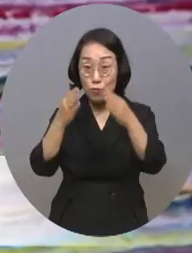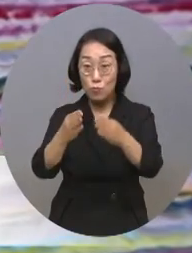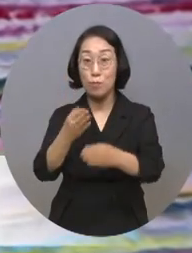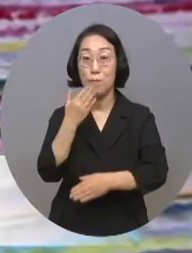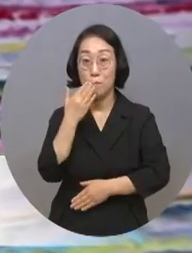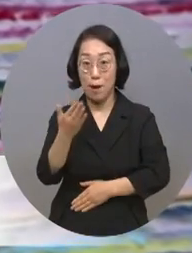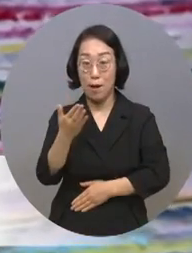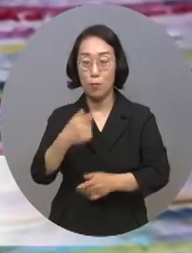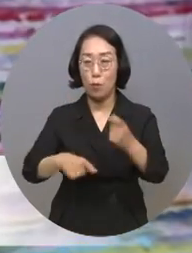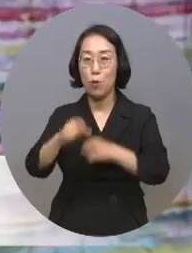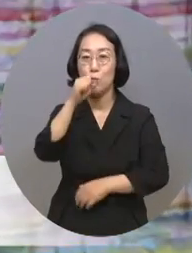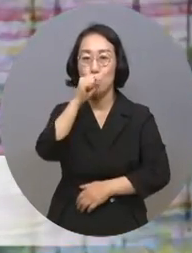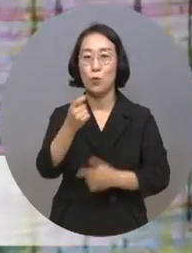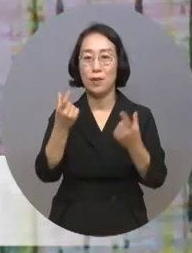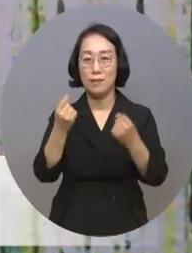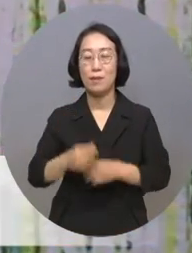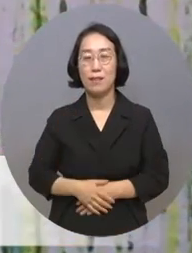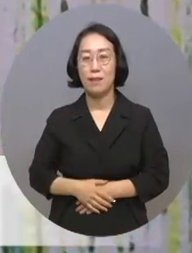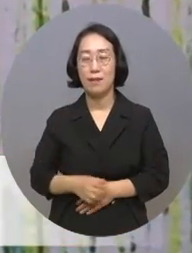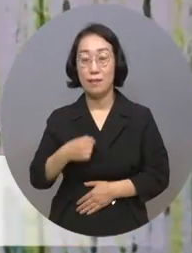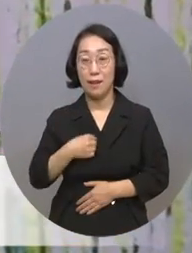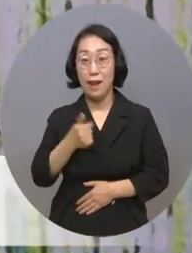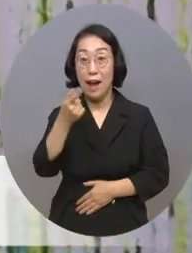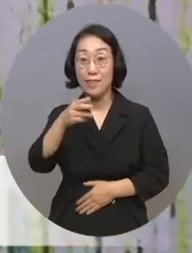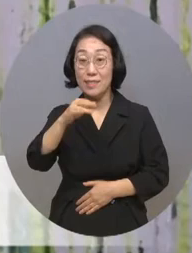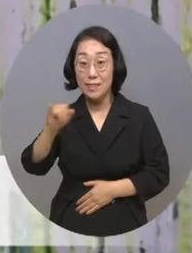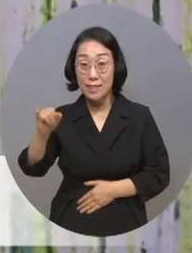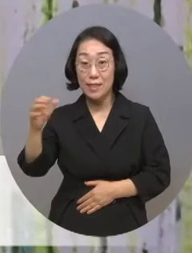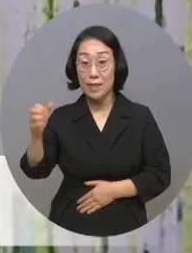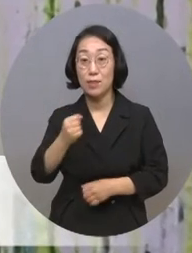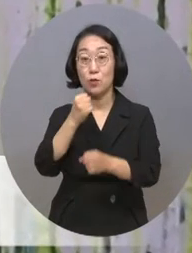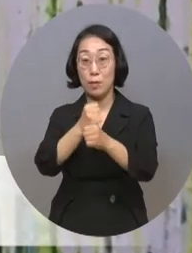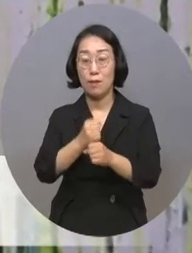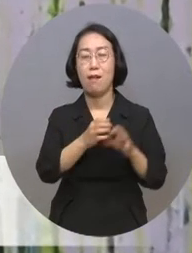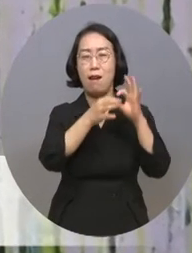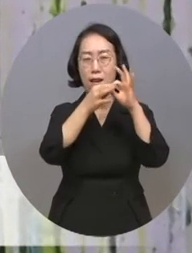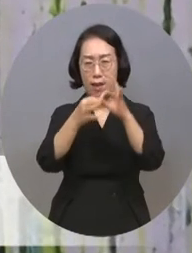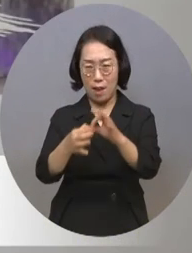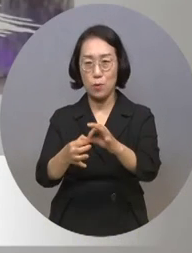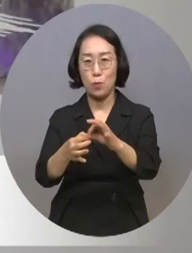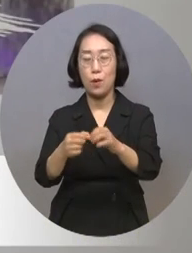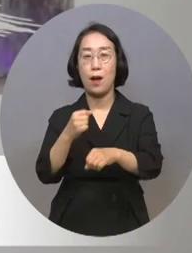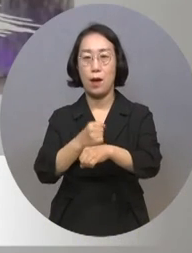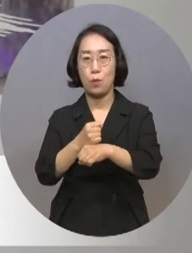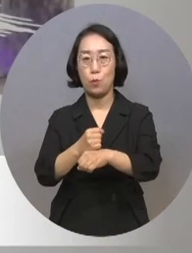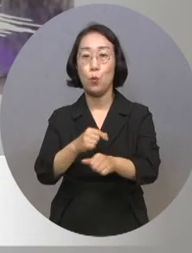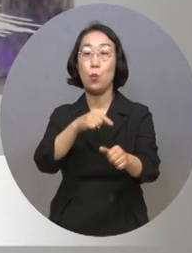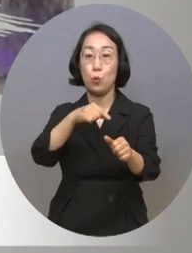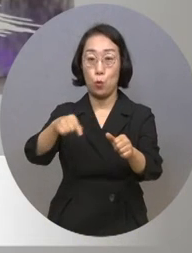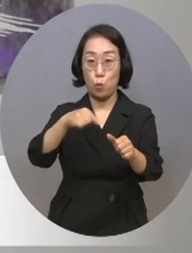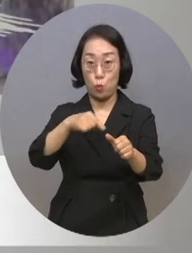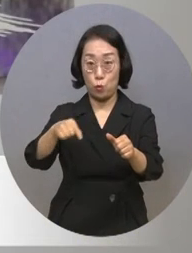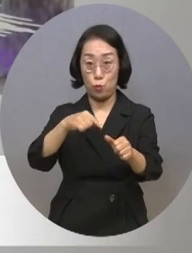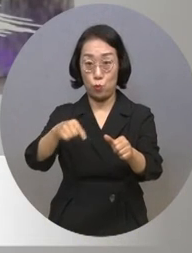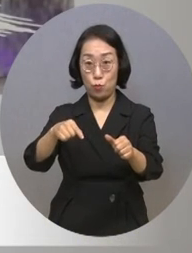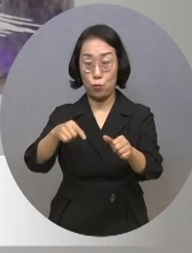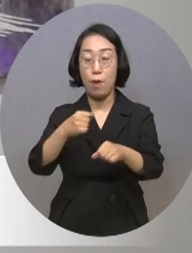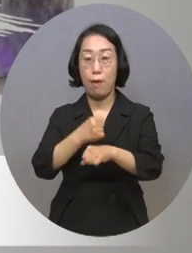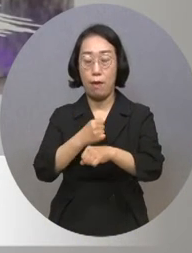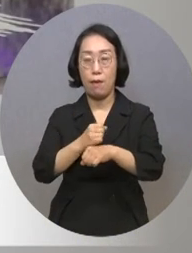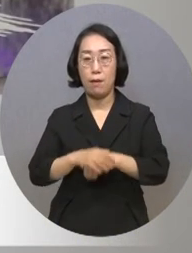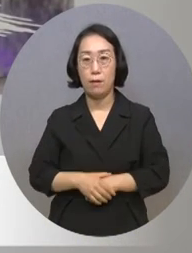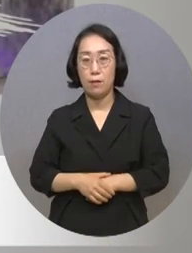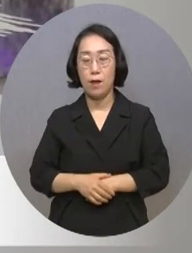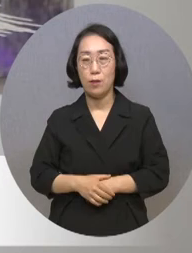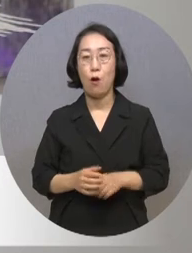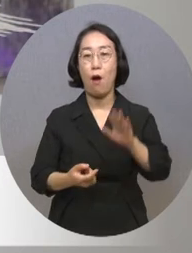관람하시면 더욱 좋을 것 같아요. 제가 한지를 소재로 계속 작업을 하고 있을 거고요. 교육 프로그램을 활용을 해서 좀